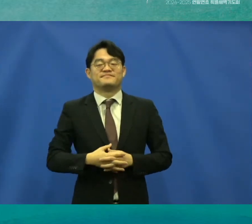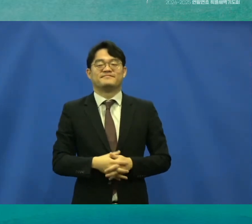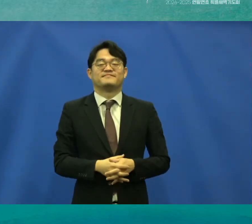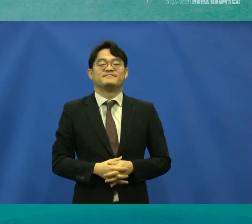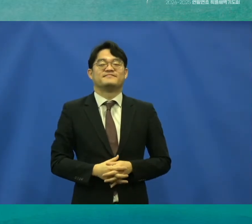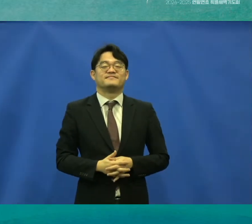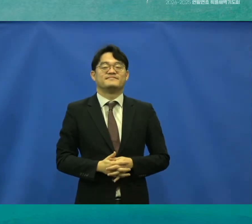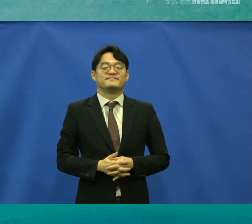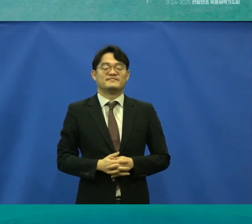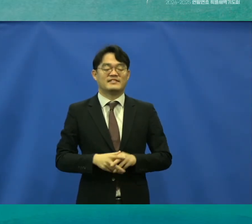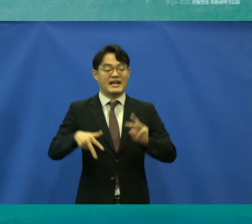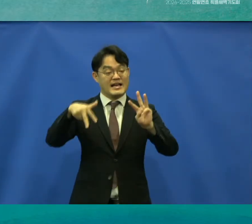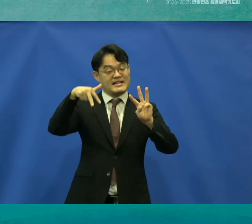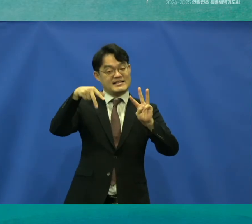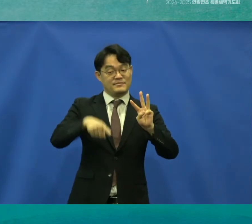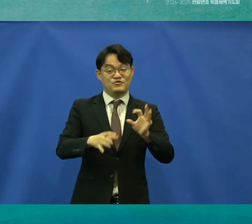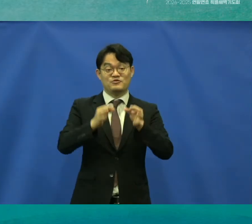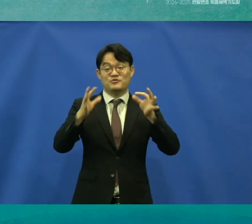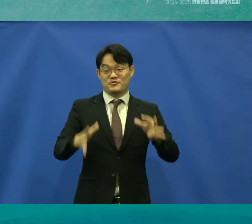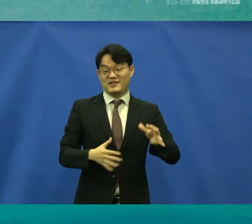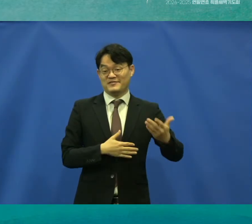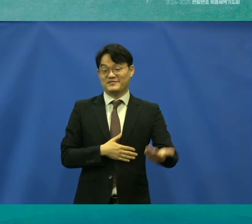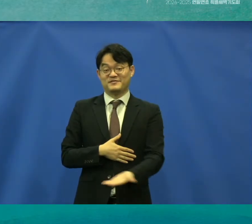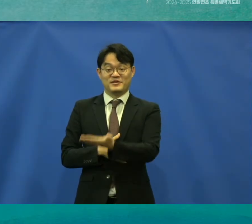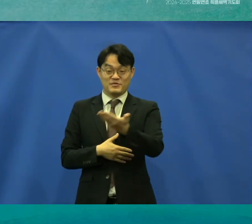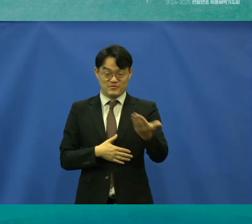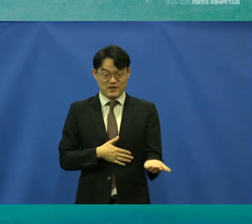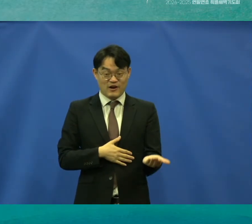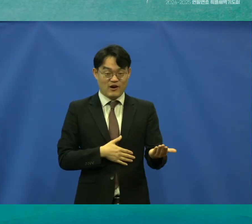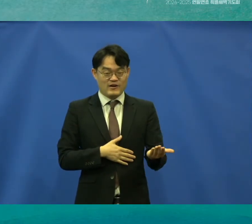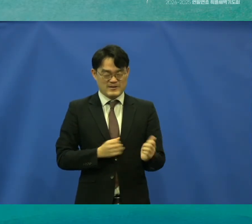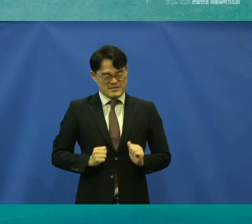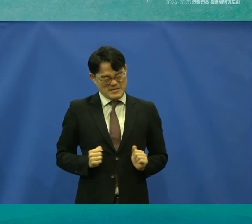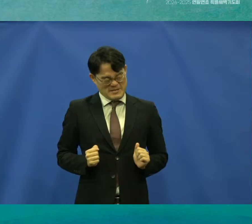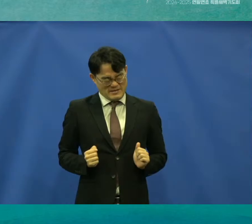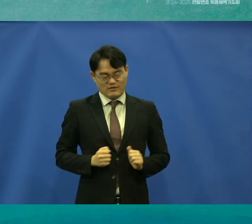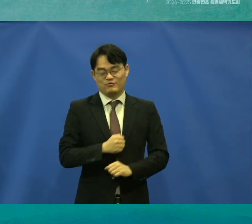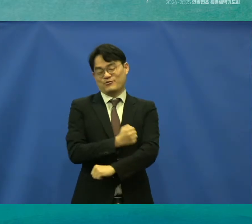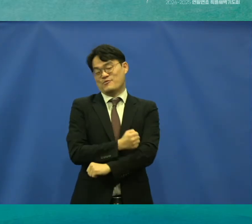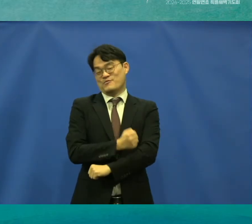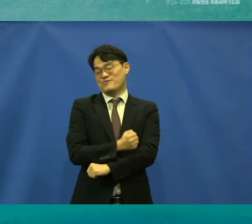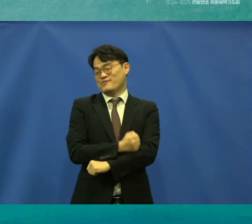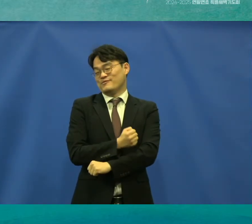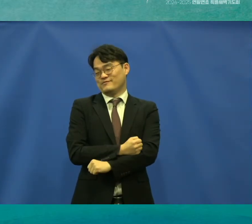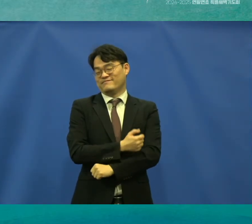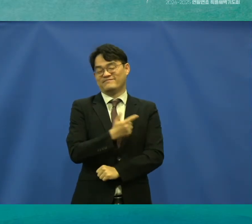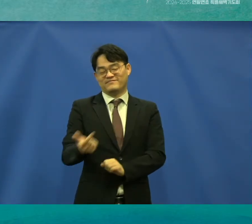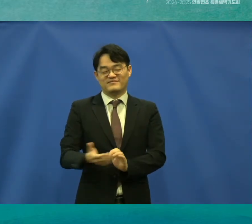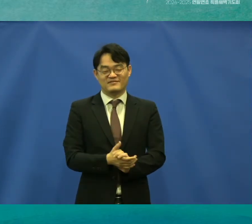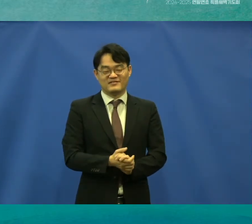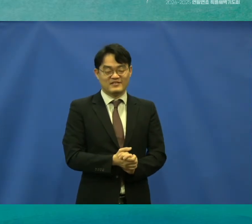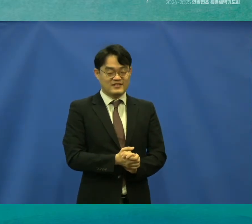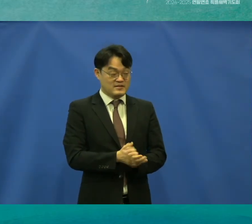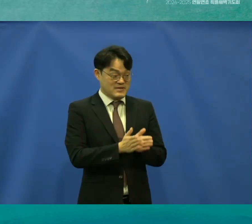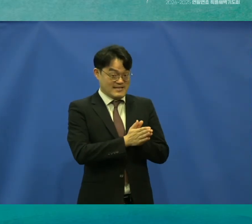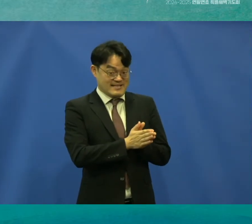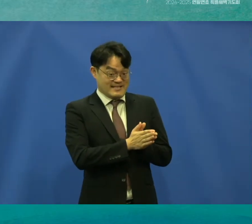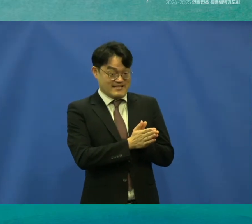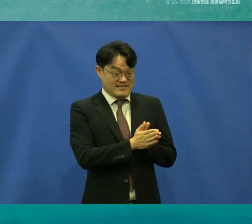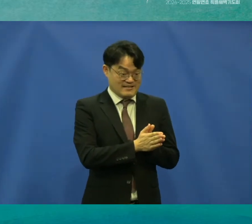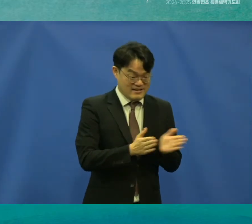자, 3주 달려왔네요. 이게 시작하면 끝날 때가 와요.